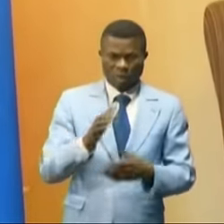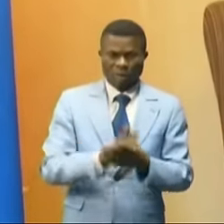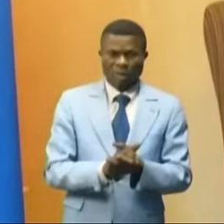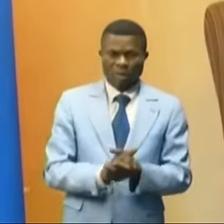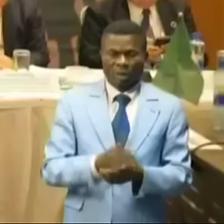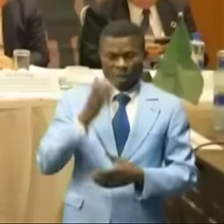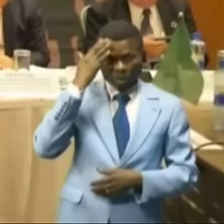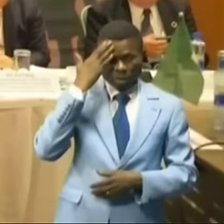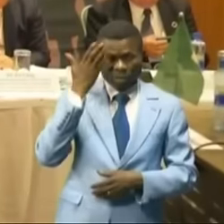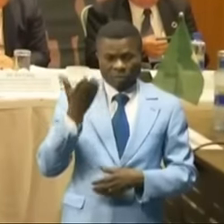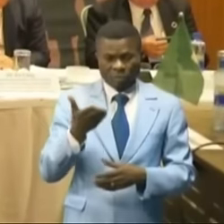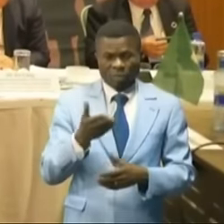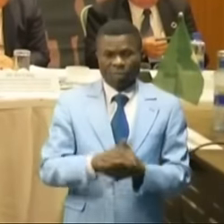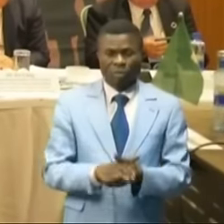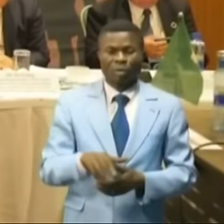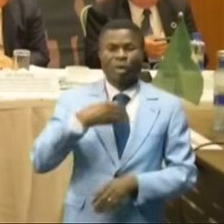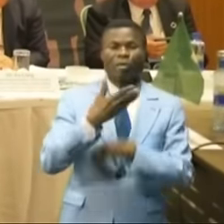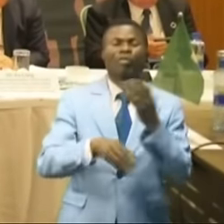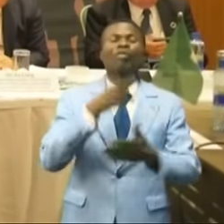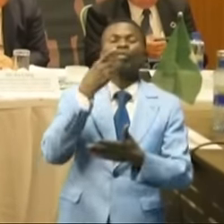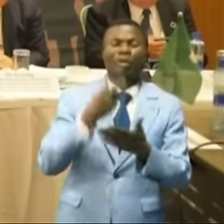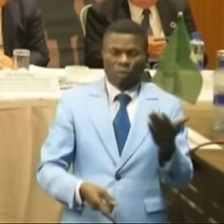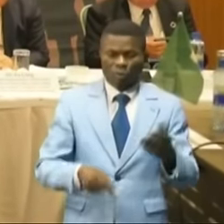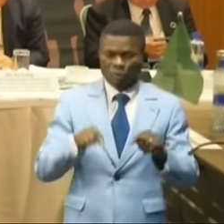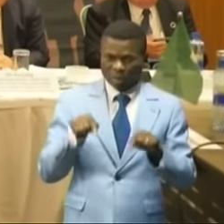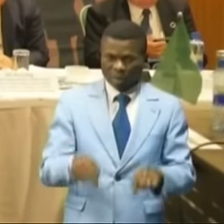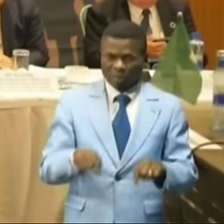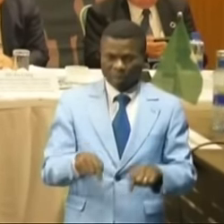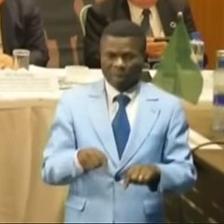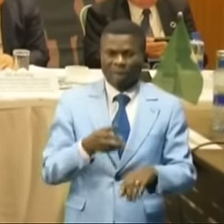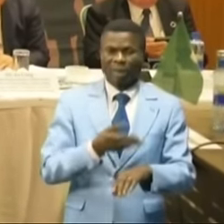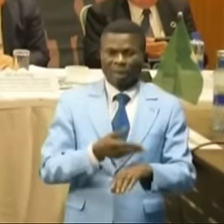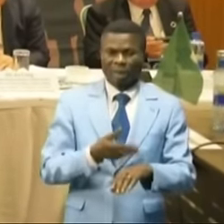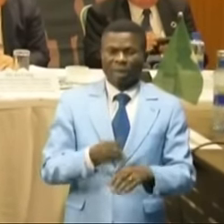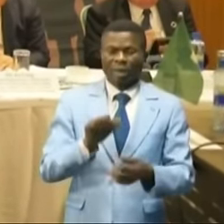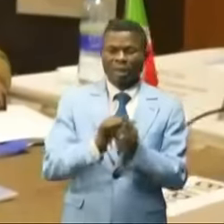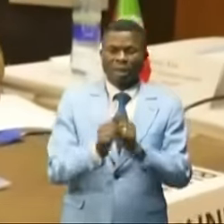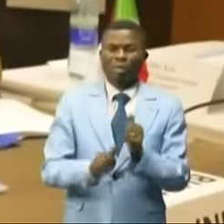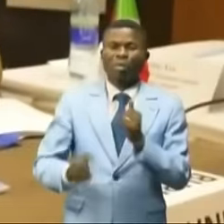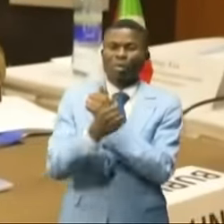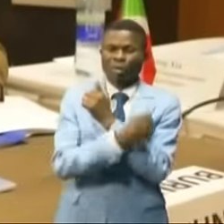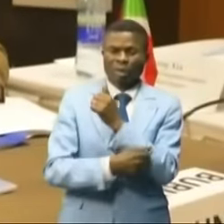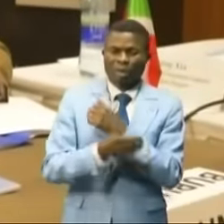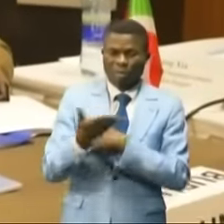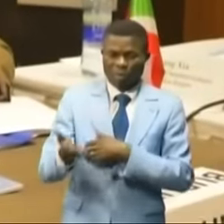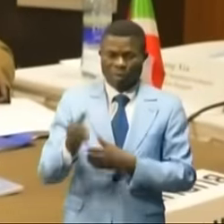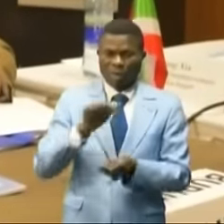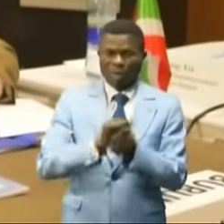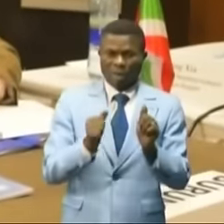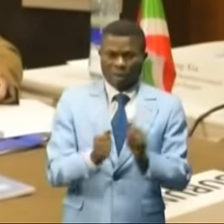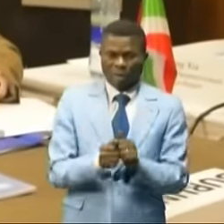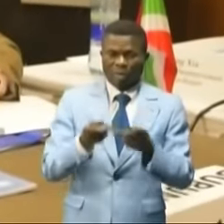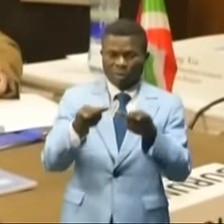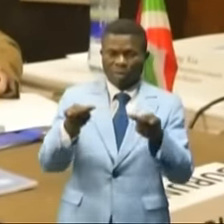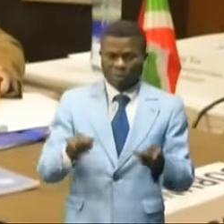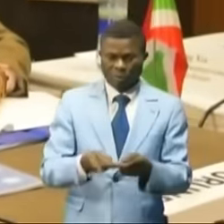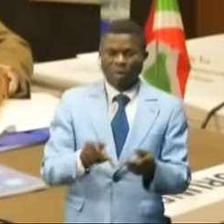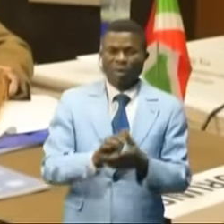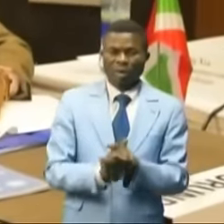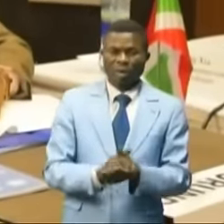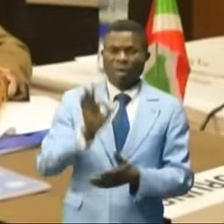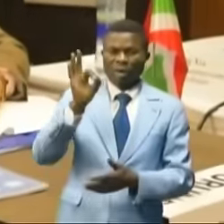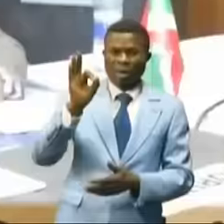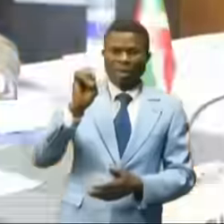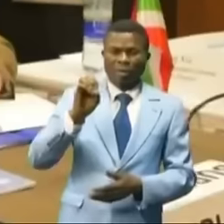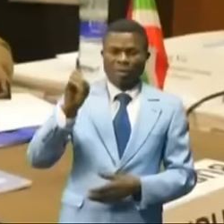savoir que ce groupe opérationnel est né de la volonté des États signataires de l'accord cadre pour la paix, la